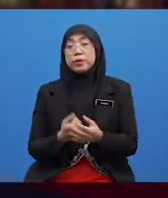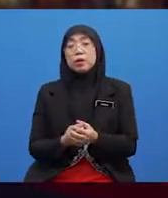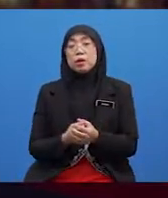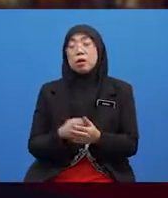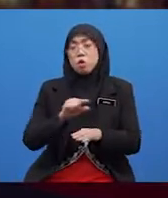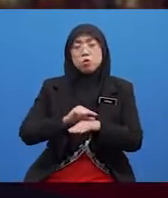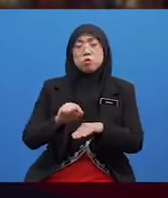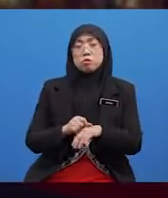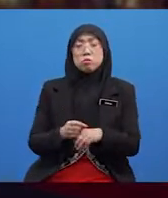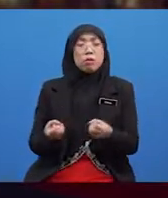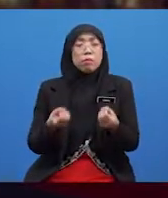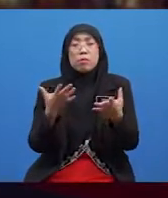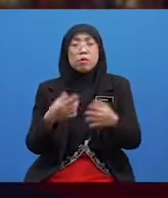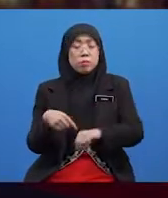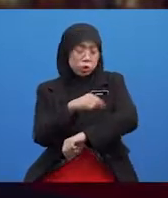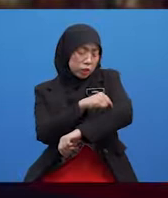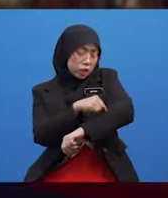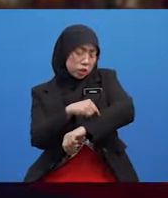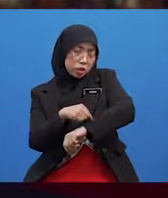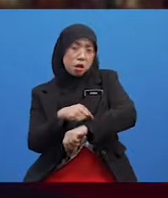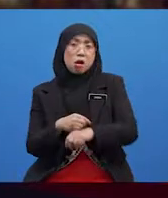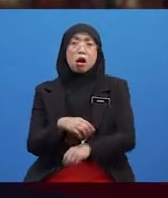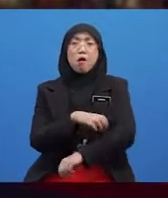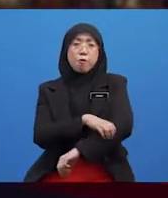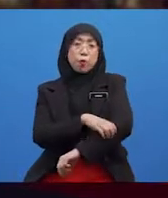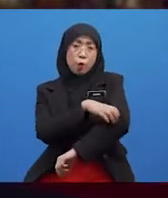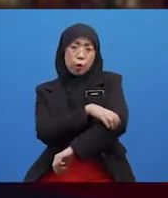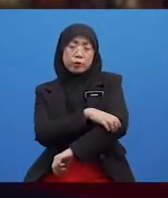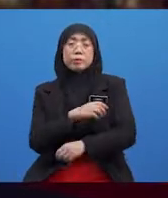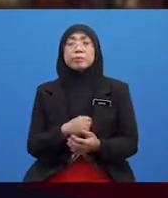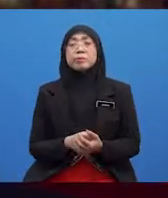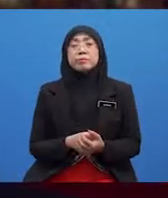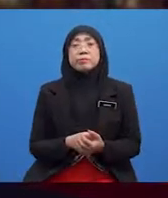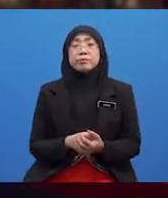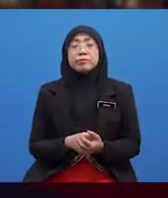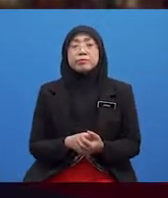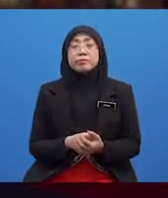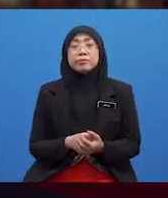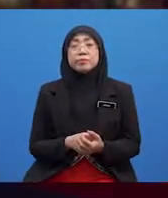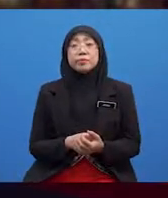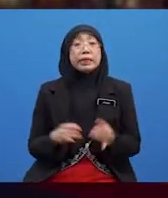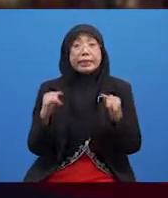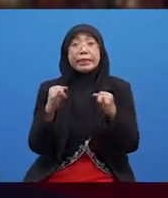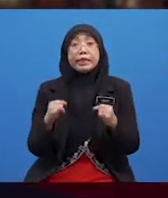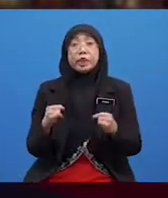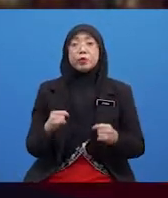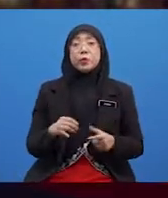Flexibility juga merujuk kepada pergerakan sendi pada julat pergerakan yang maksimum.